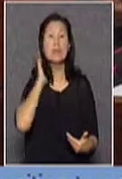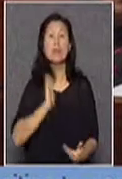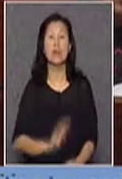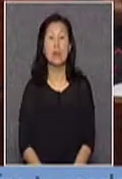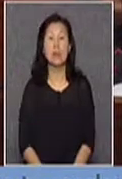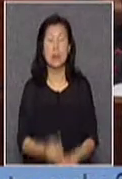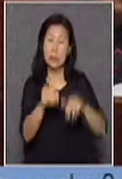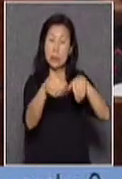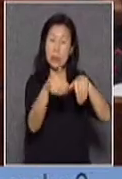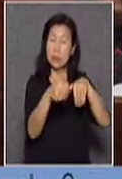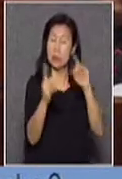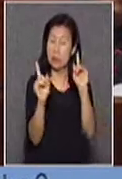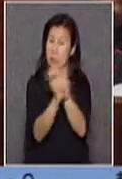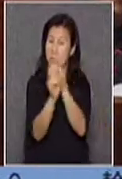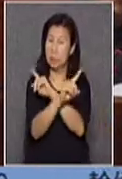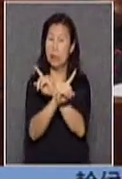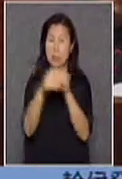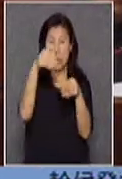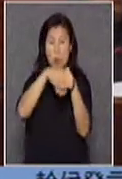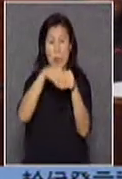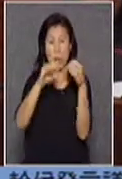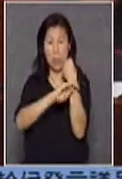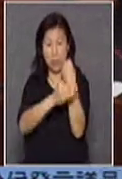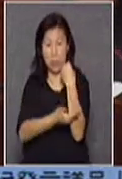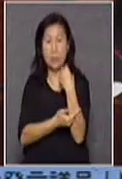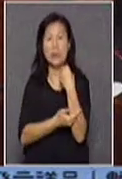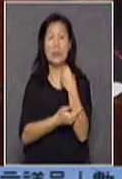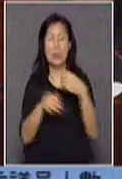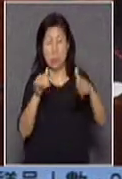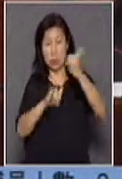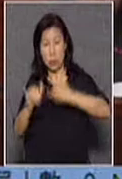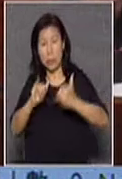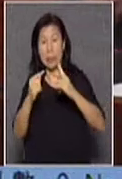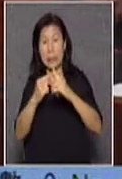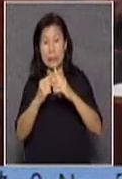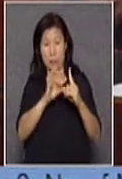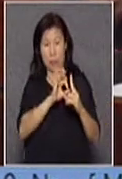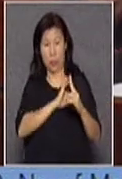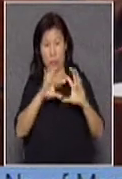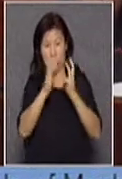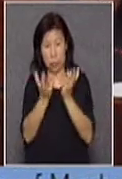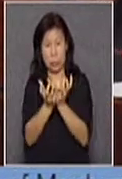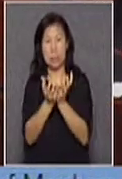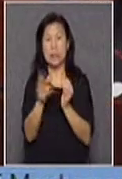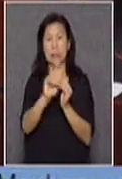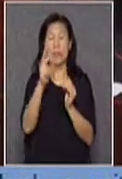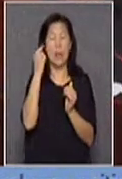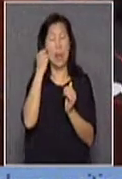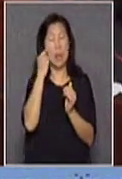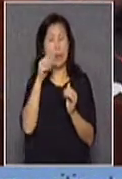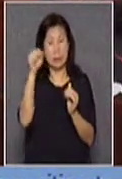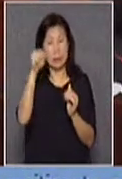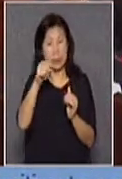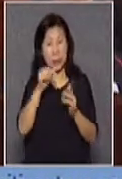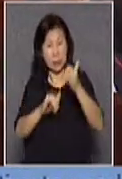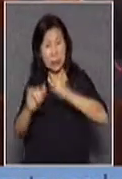鄉郊代表啊選舉嘅法例，同埋同原居民嗰個組織嗰、那個原意，你同唔同意原居民嘅特